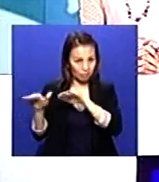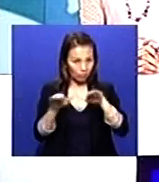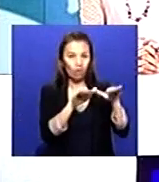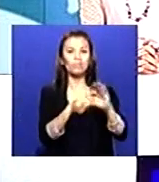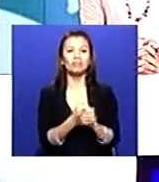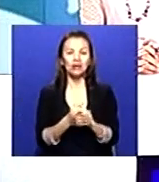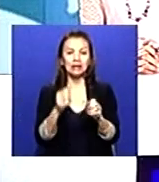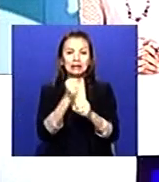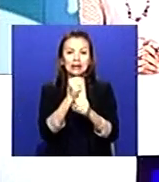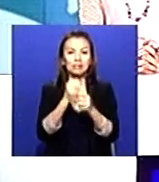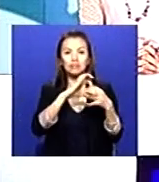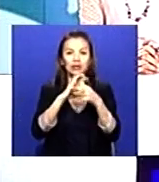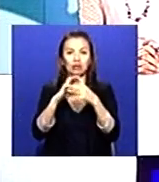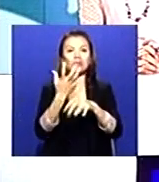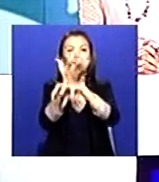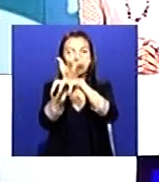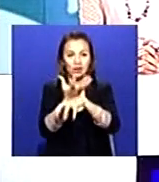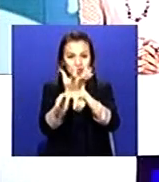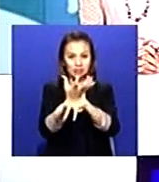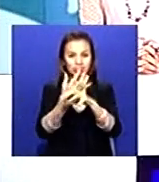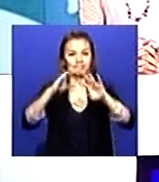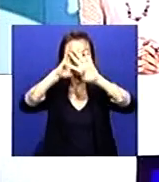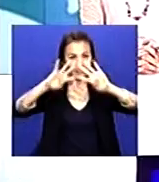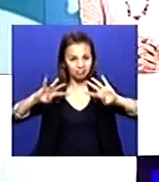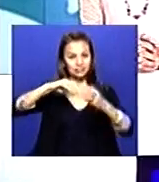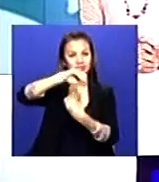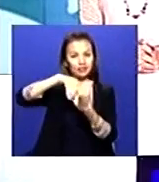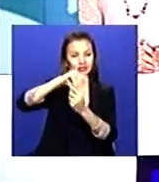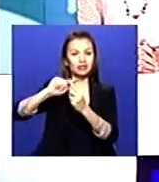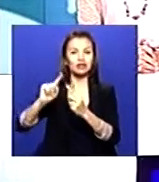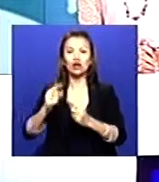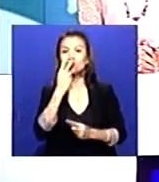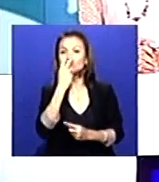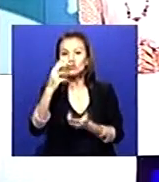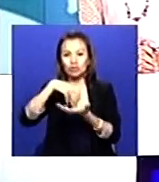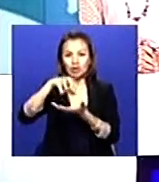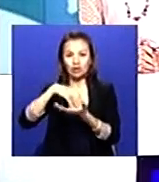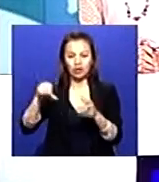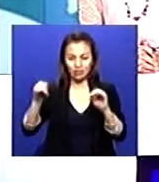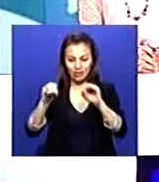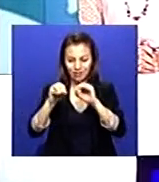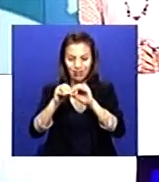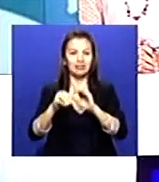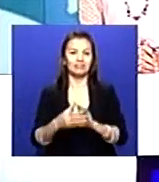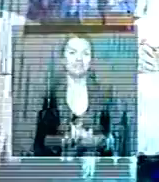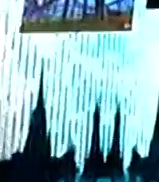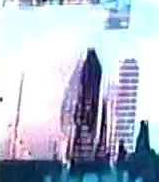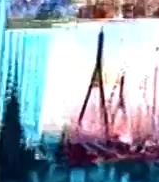ก้าวเข้าสู่ประชาคมเศรษฐกิจอาเซียนไปติดตามรายละเอียดและบรรยากาศนะคะกับ3มีนาชี้ชะตากทม.ค่ะ